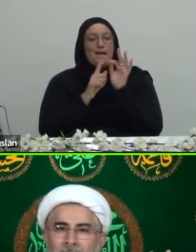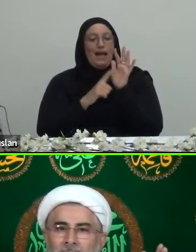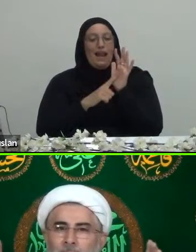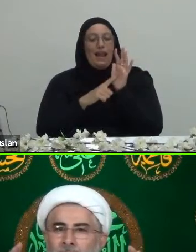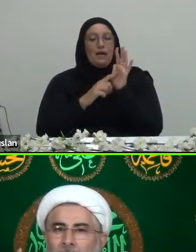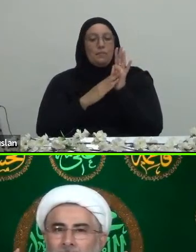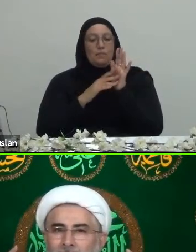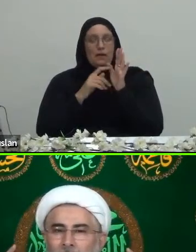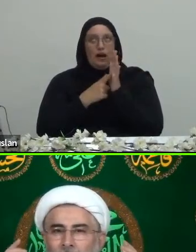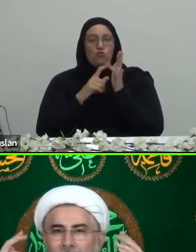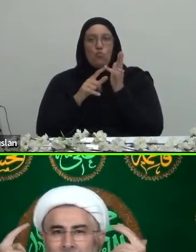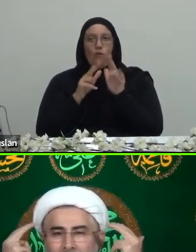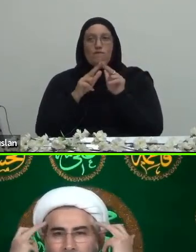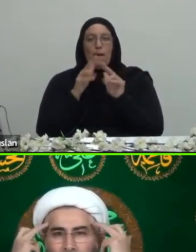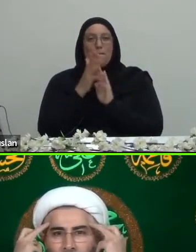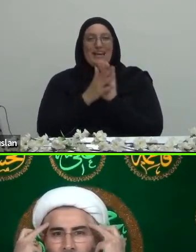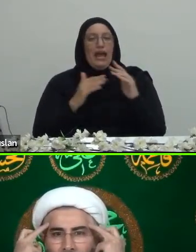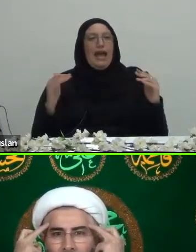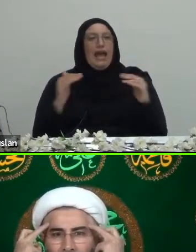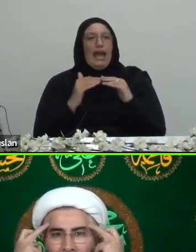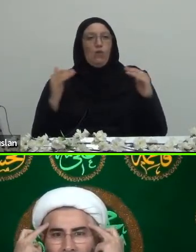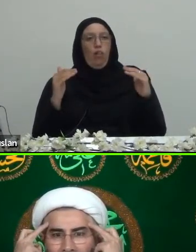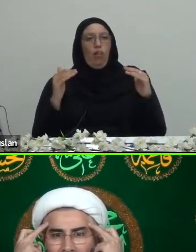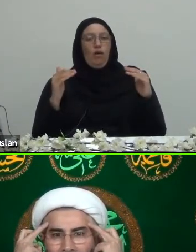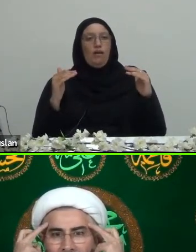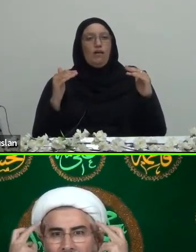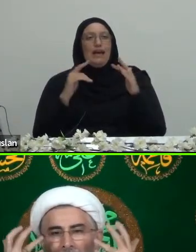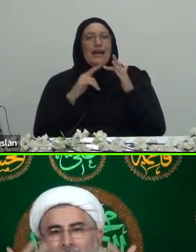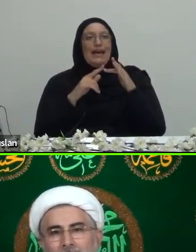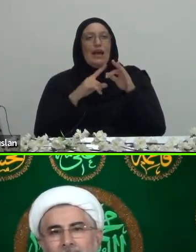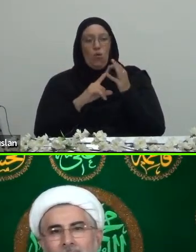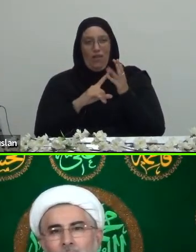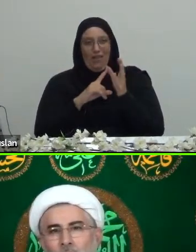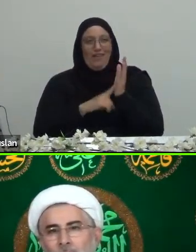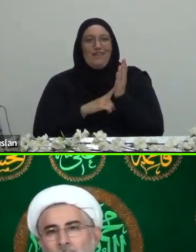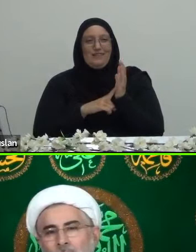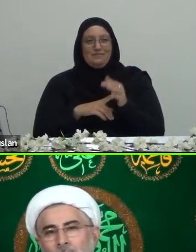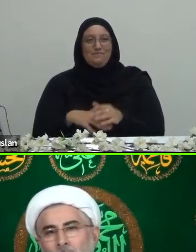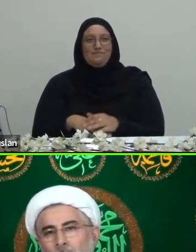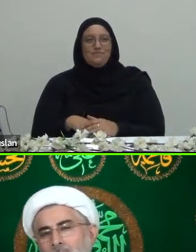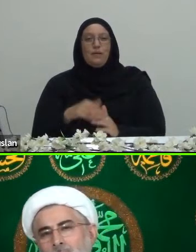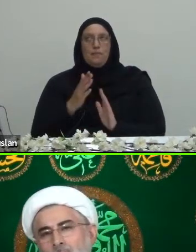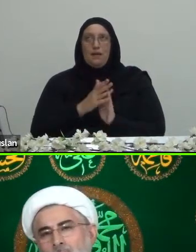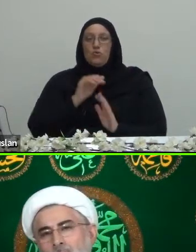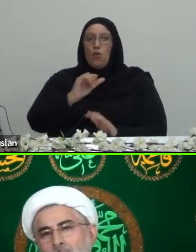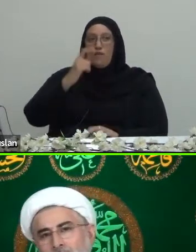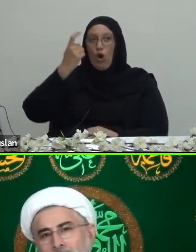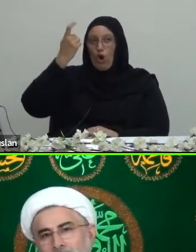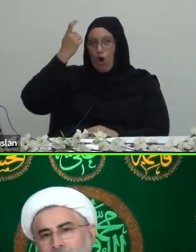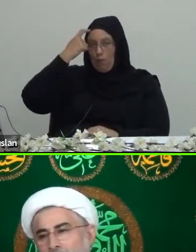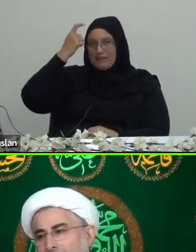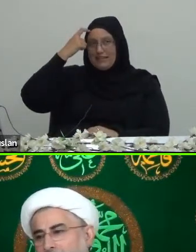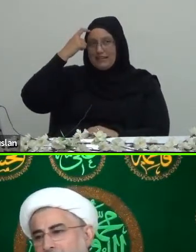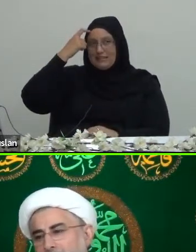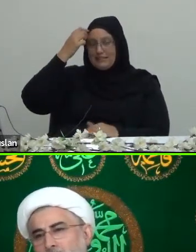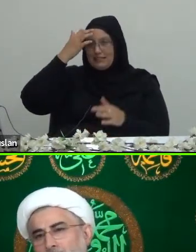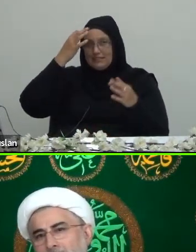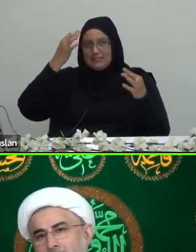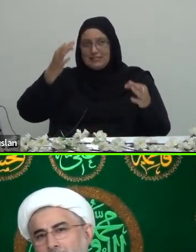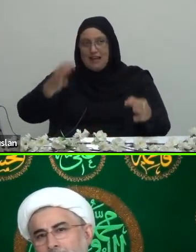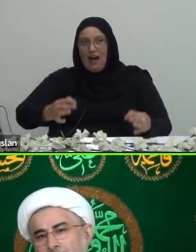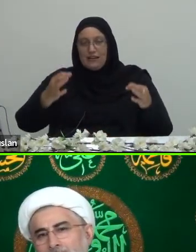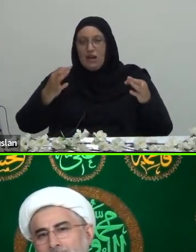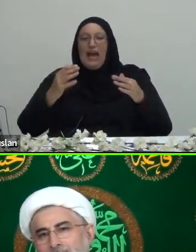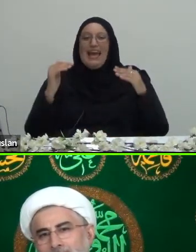equitable. بالمعروف means that use your common sense and then distribute your wealth to the best of your knowledge. This